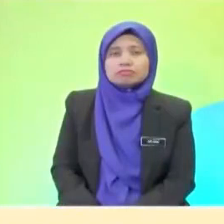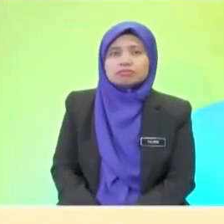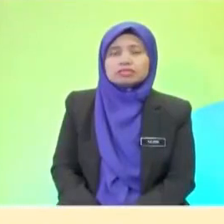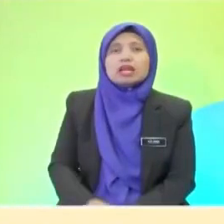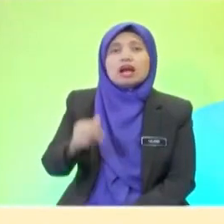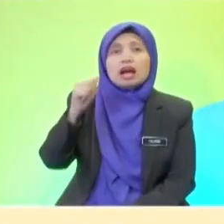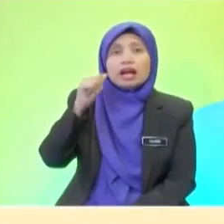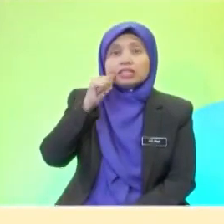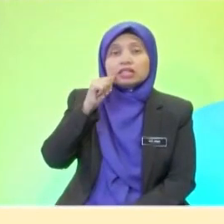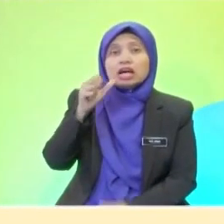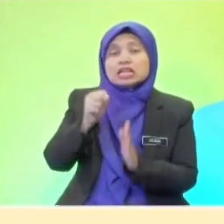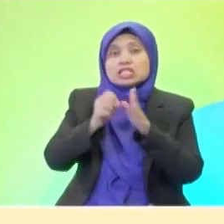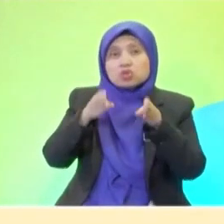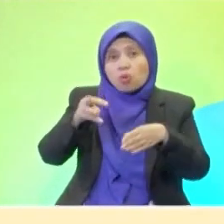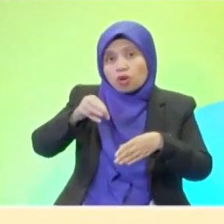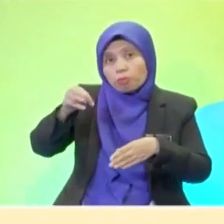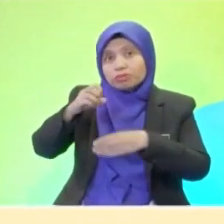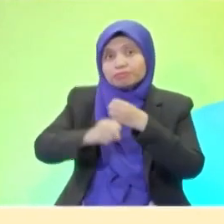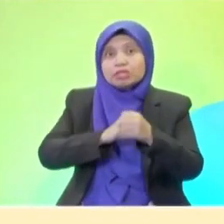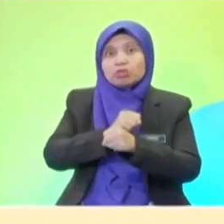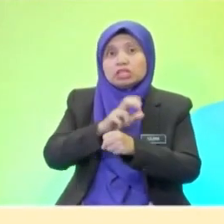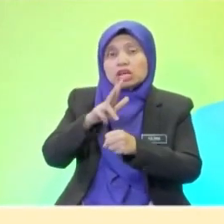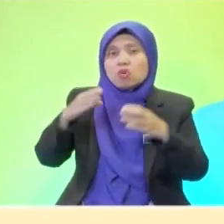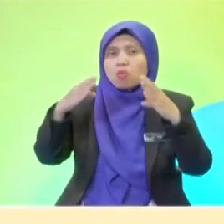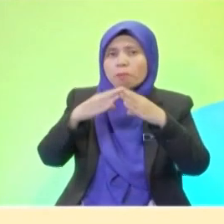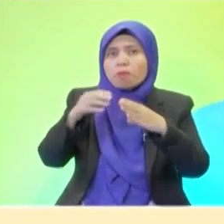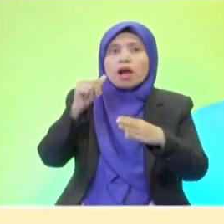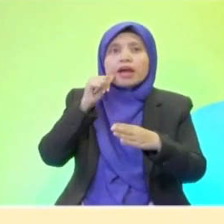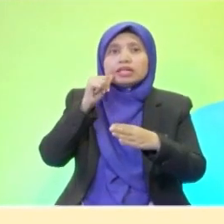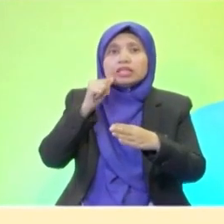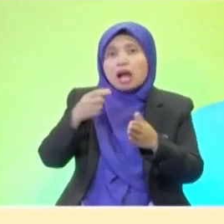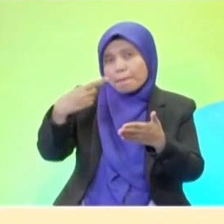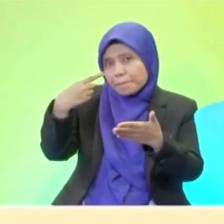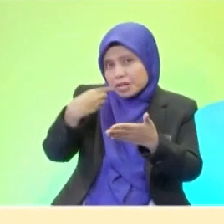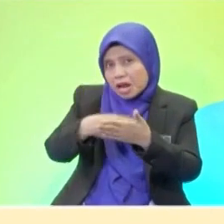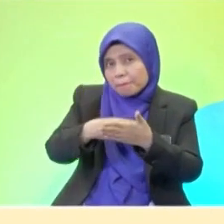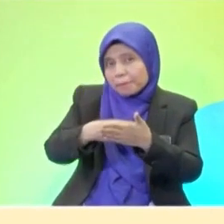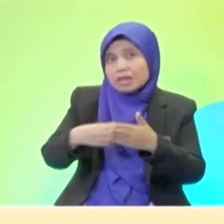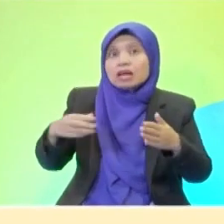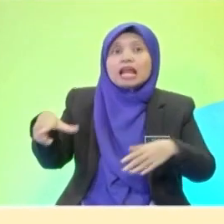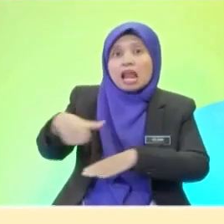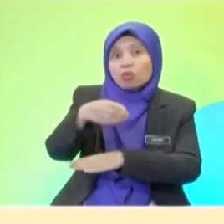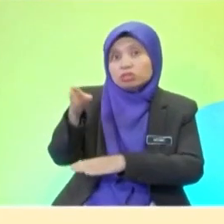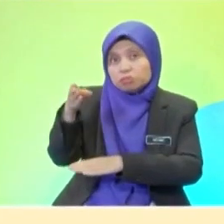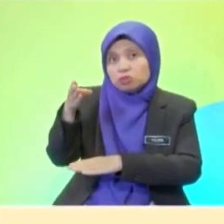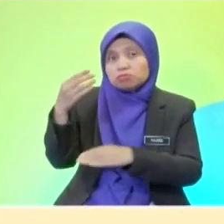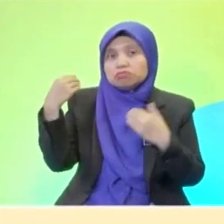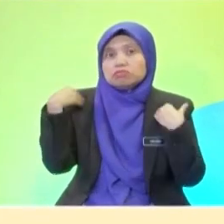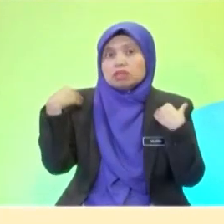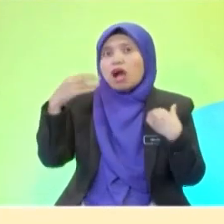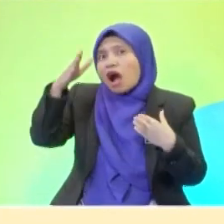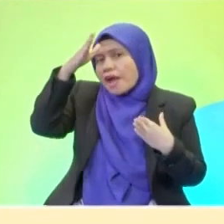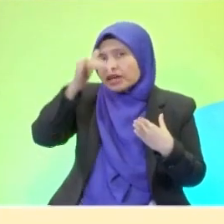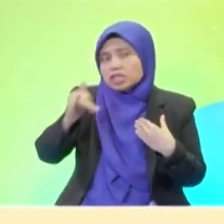seorang murid tahun 3 rumah Aina berhampiran dengan laut biru ayahnya